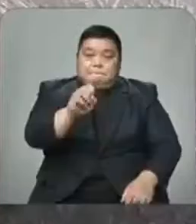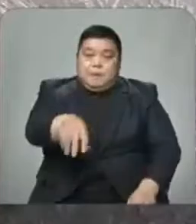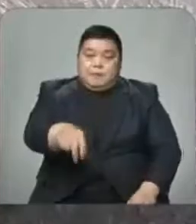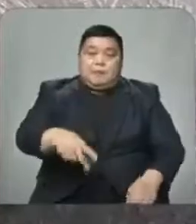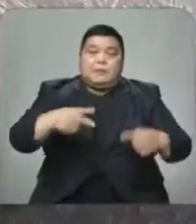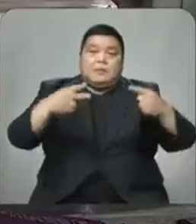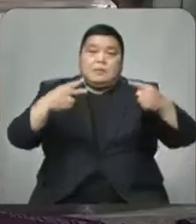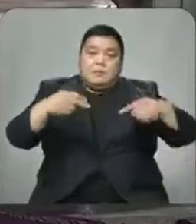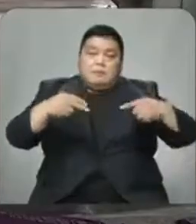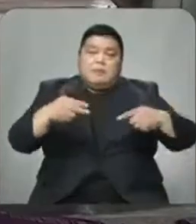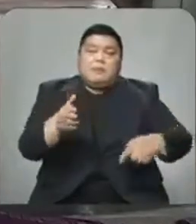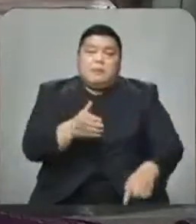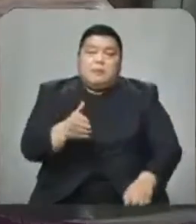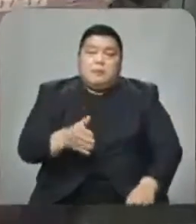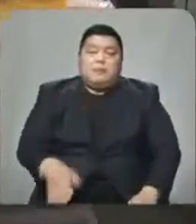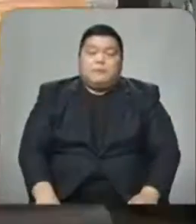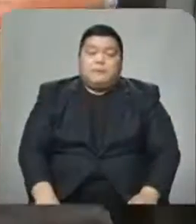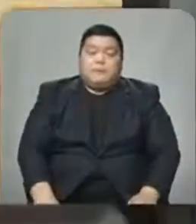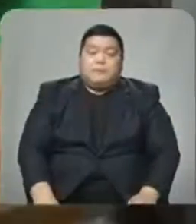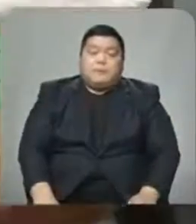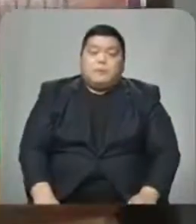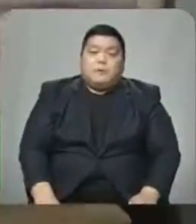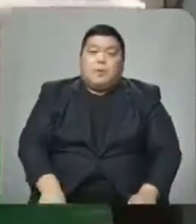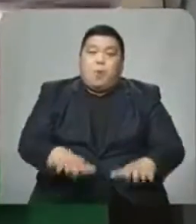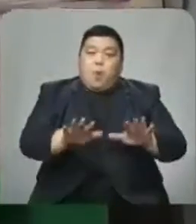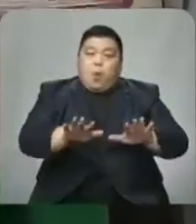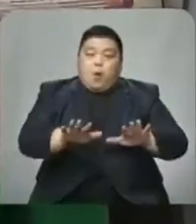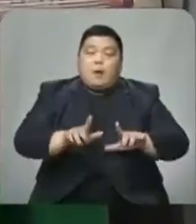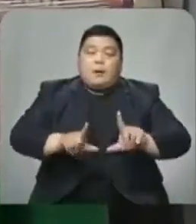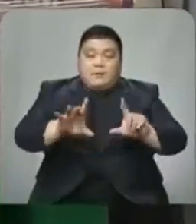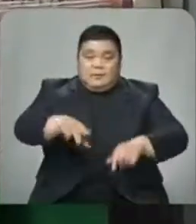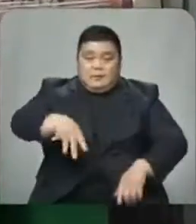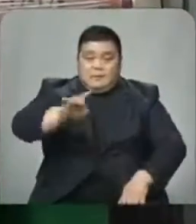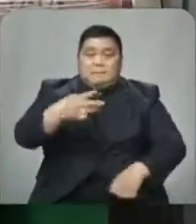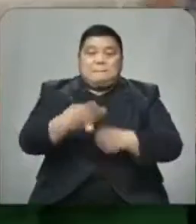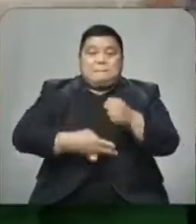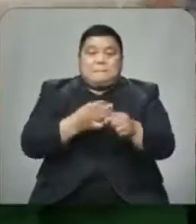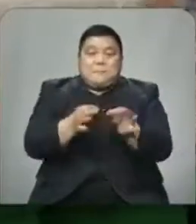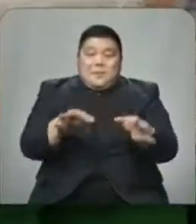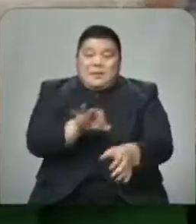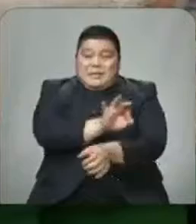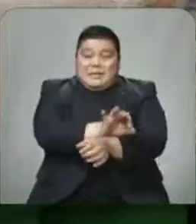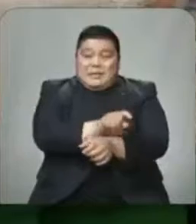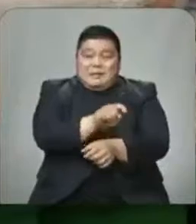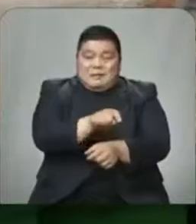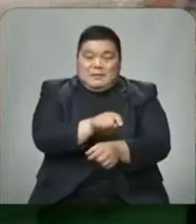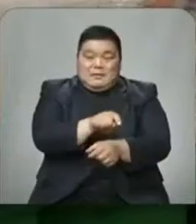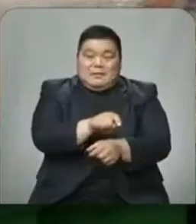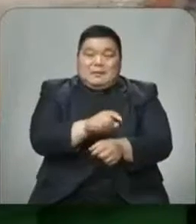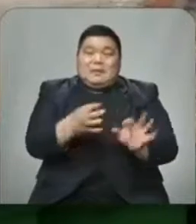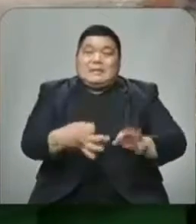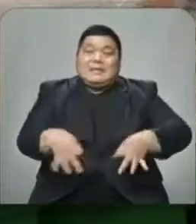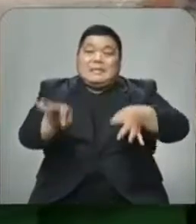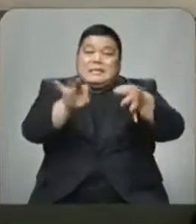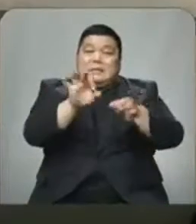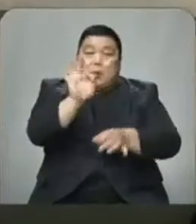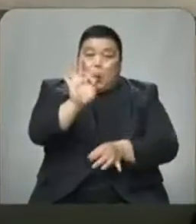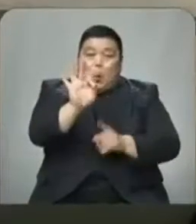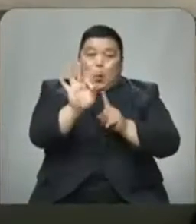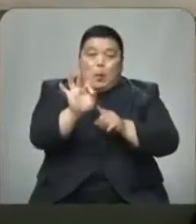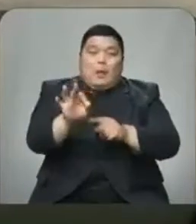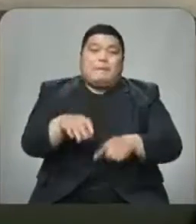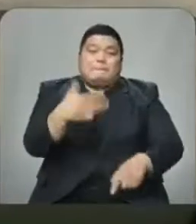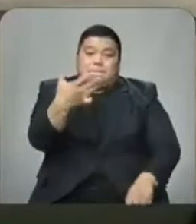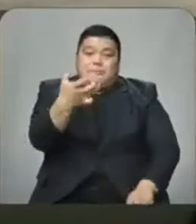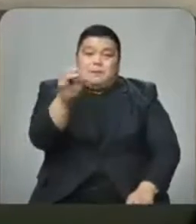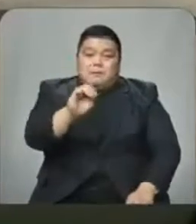2.5배 정도 올랐습니다. 올해 처음으로 농가별로 3년간 구매 실적을 기준으로 인상 차액의 80%를 지원하는 보조금